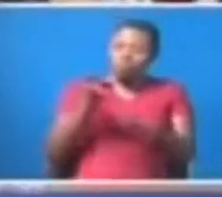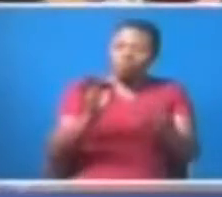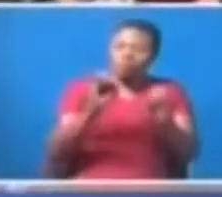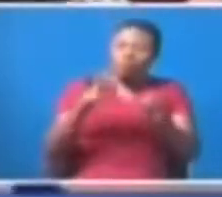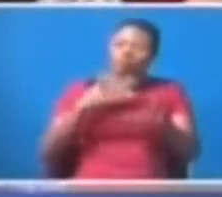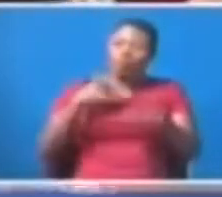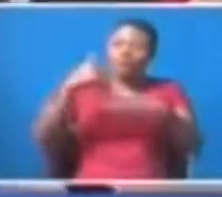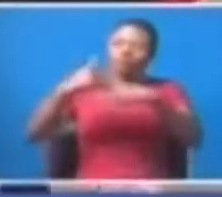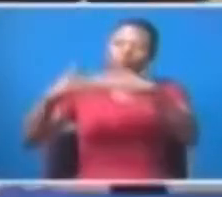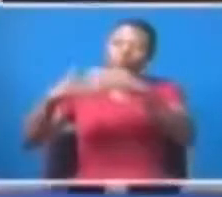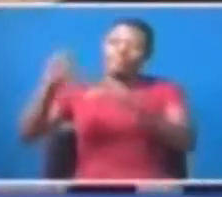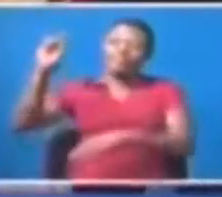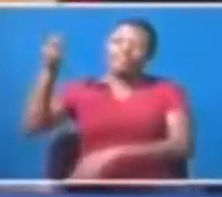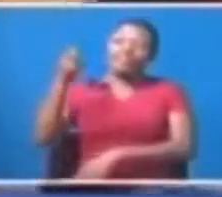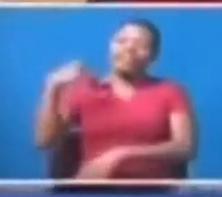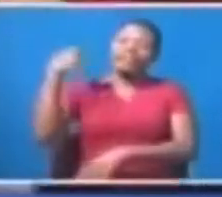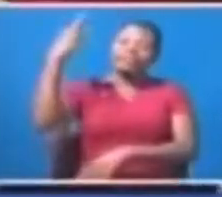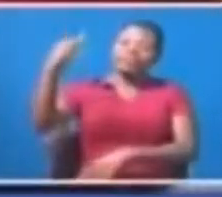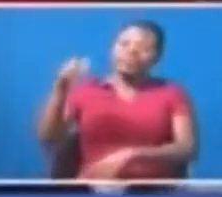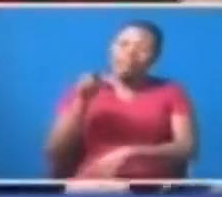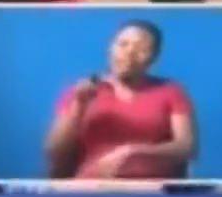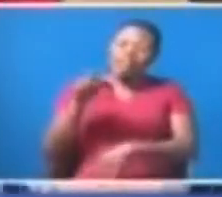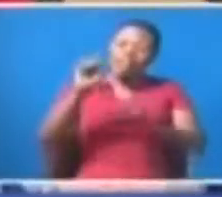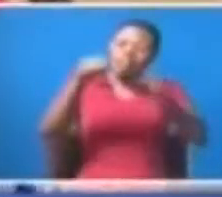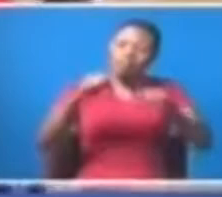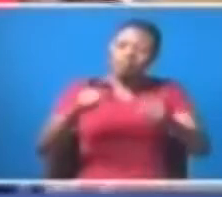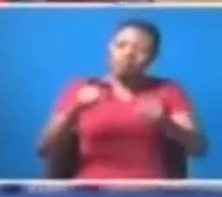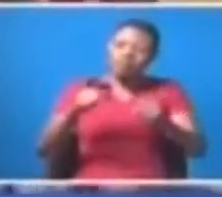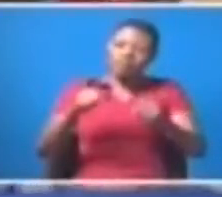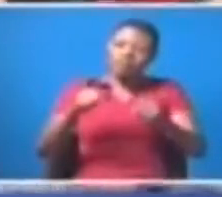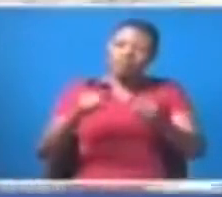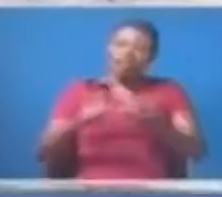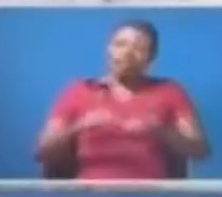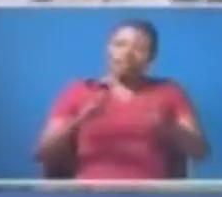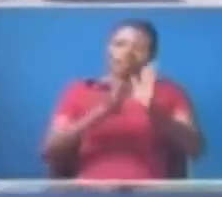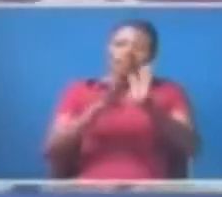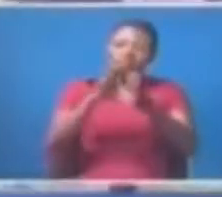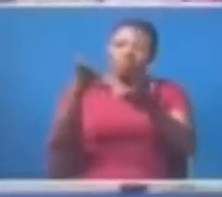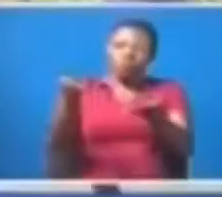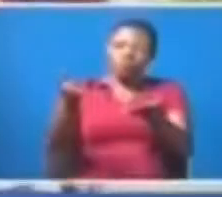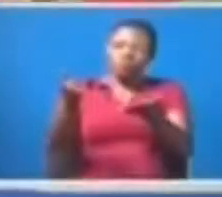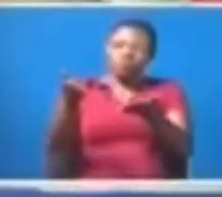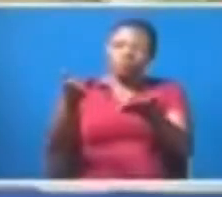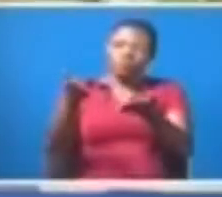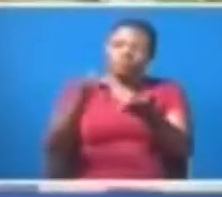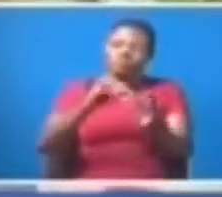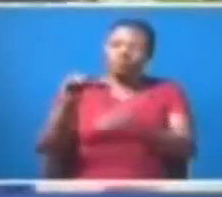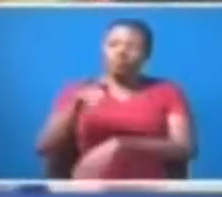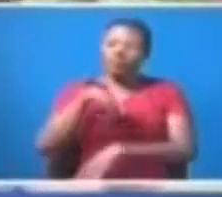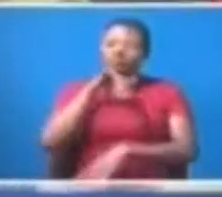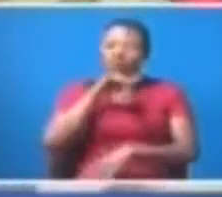tujenge Kenya ijayo, na pia wako na nguvu pia kumekwa squad ya kwenda Egypt, kwenda Kampala